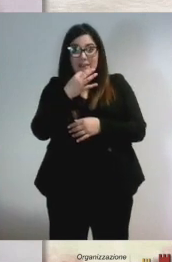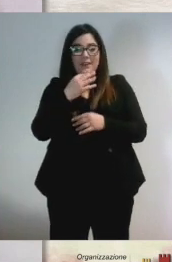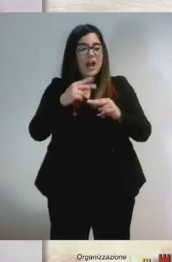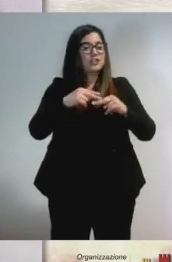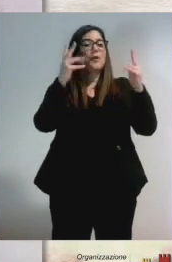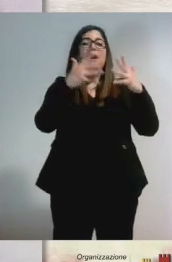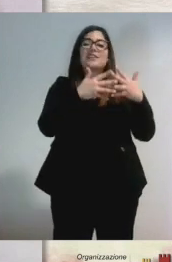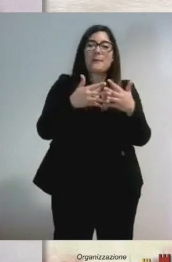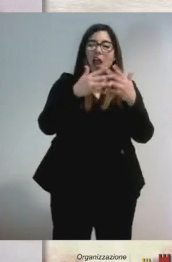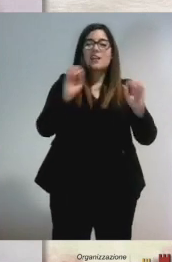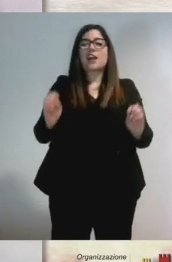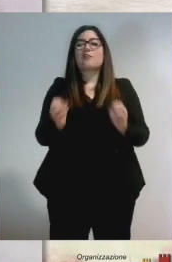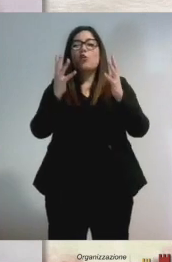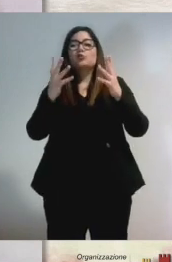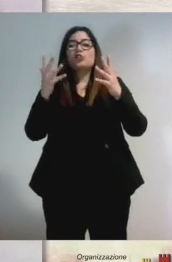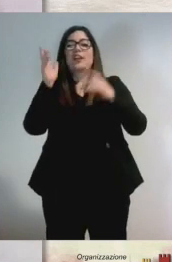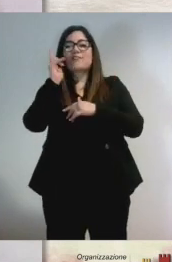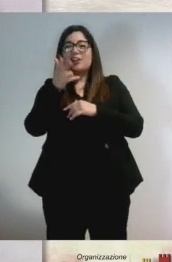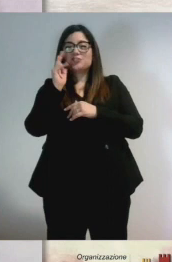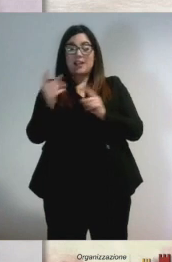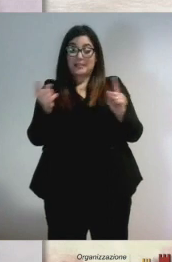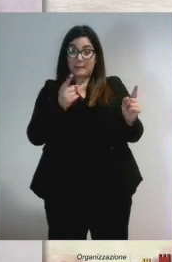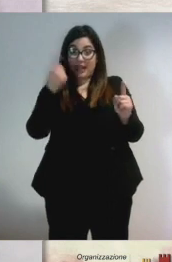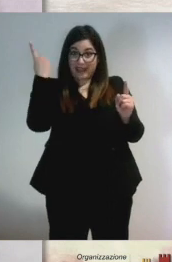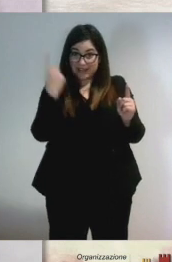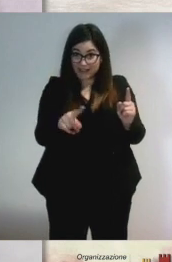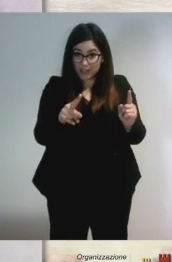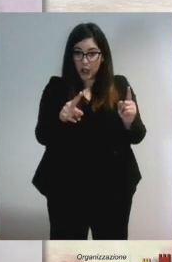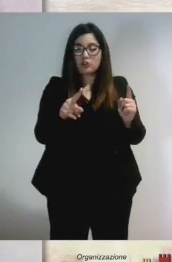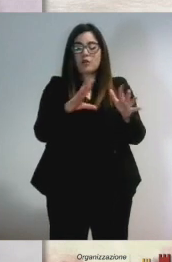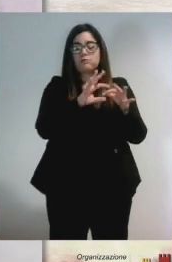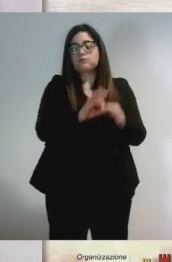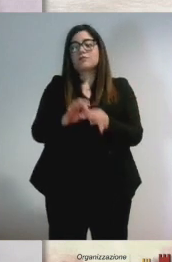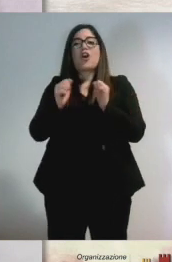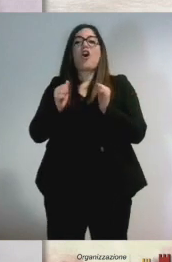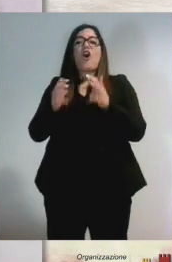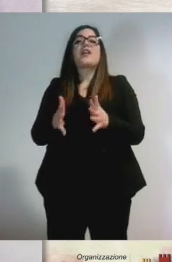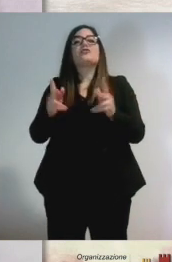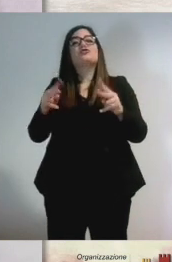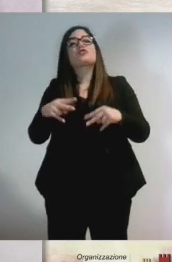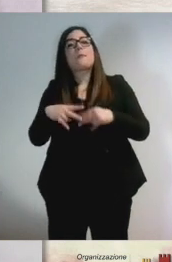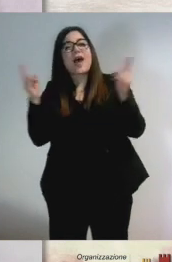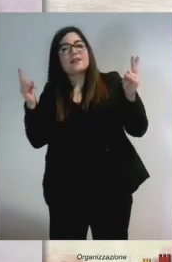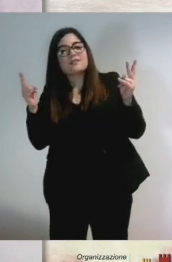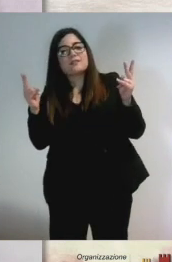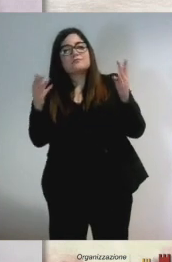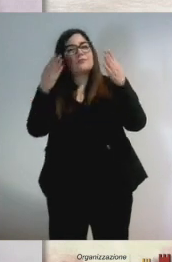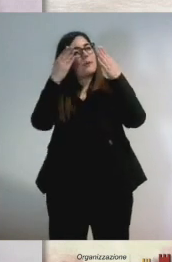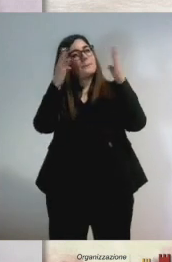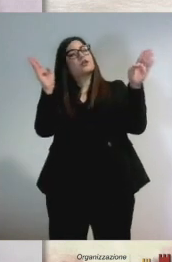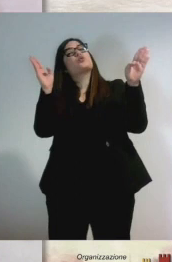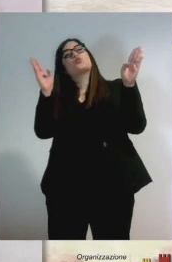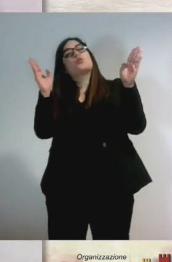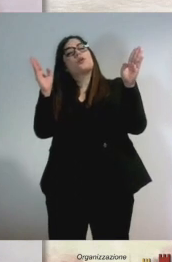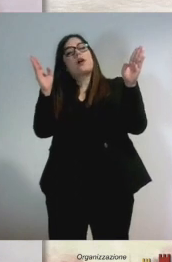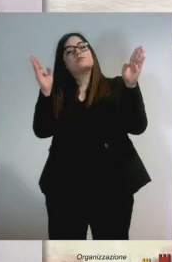quel periodo viene associato a che cosa al coraggio della scoperta all'apertura di nuovi orizzonti dello